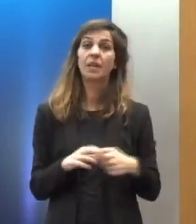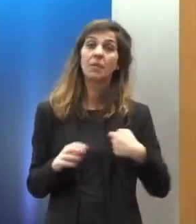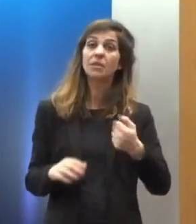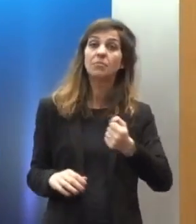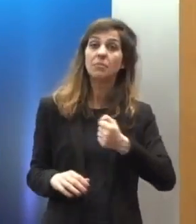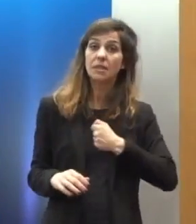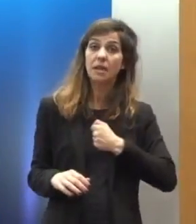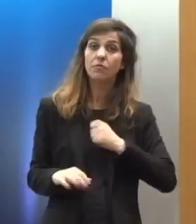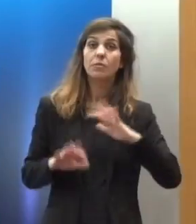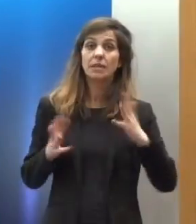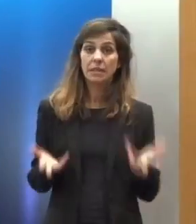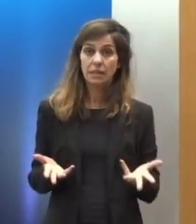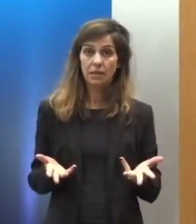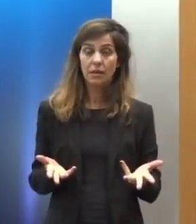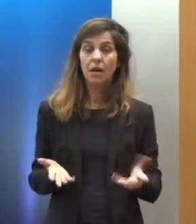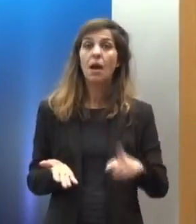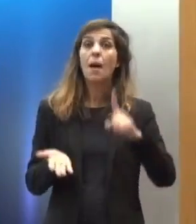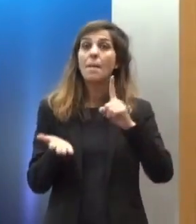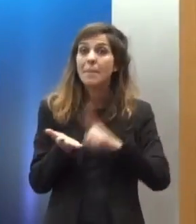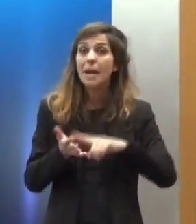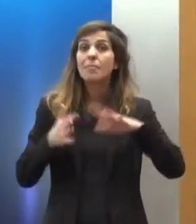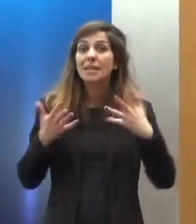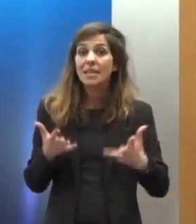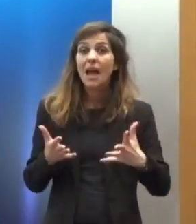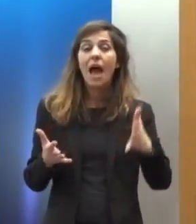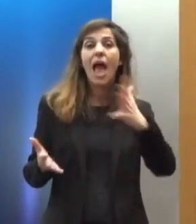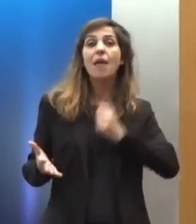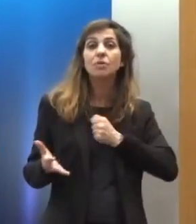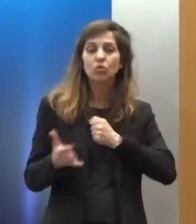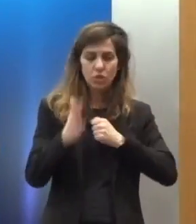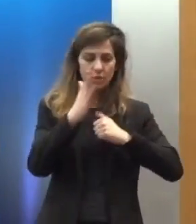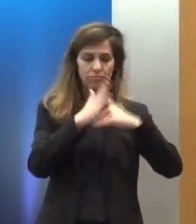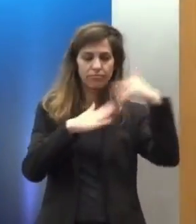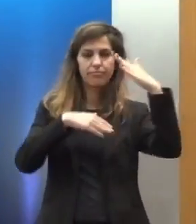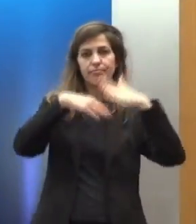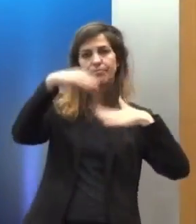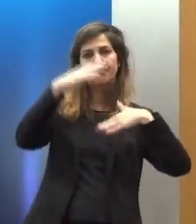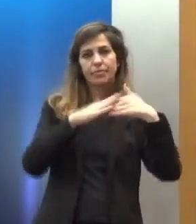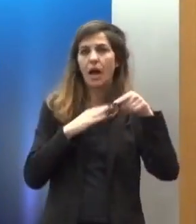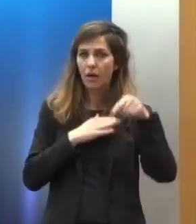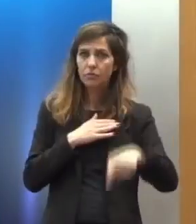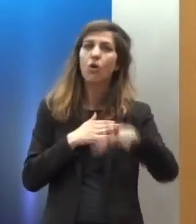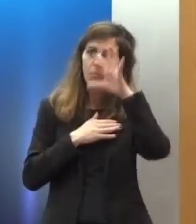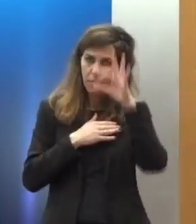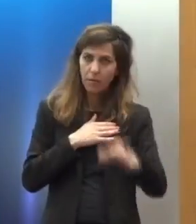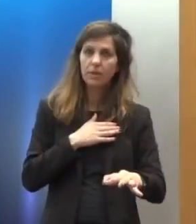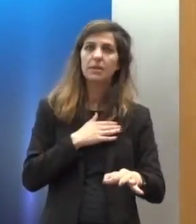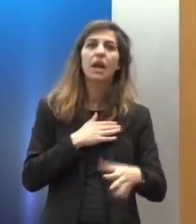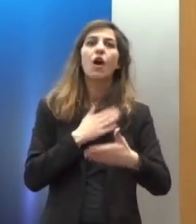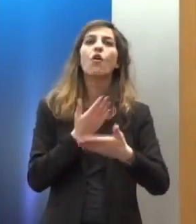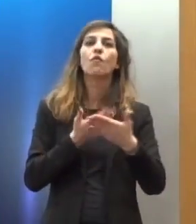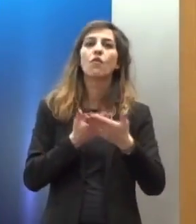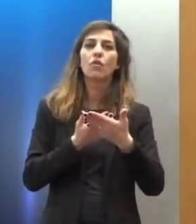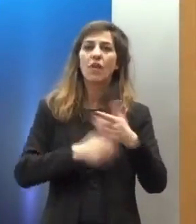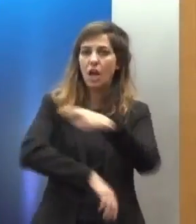μια πολιτική που στηρίζεται στη λογική της οικοδόμησης εμπιστοσύνης ενισχύει με ρεαλιστικό τρόπο την ικανότητα των κρατών μελών του